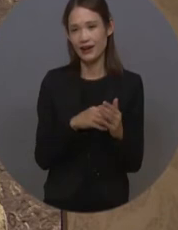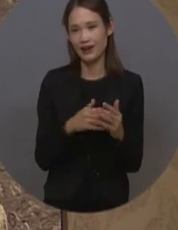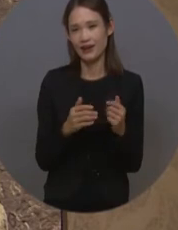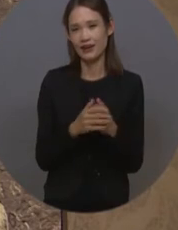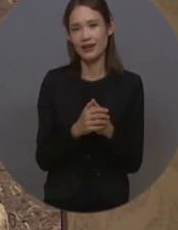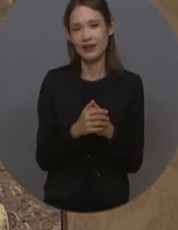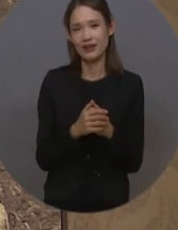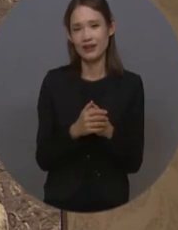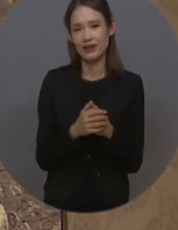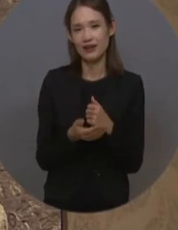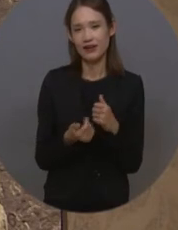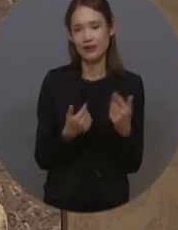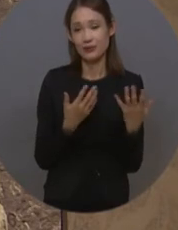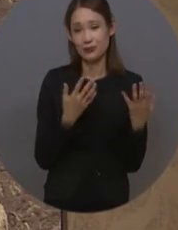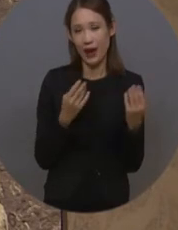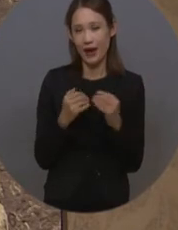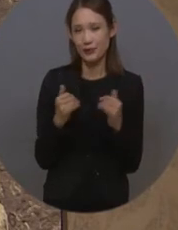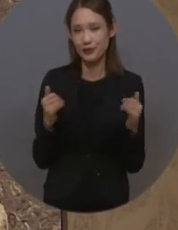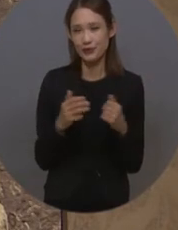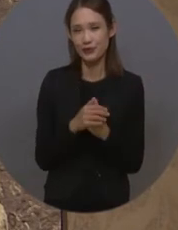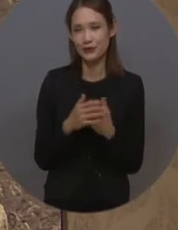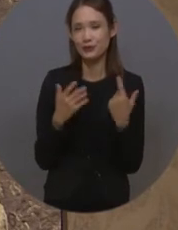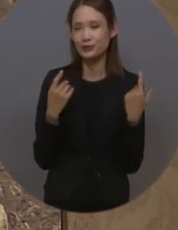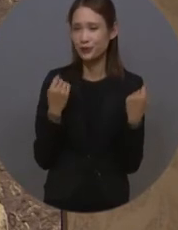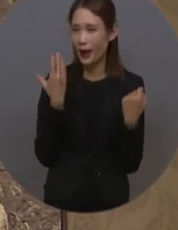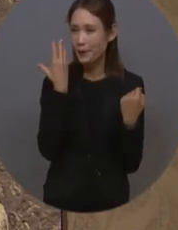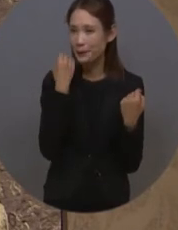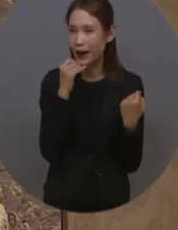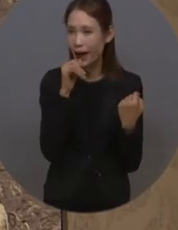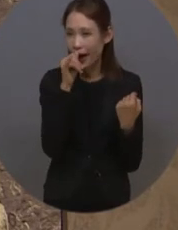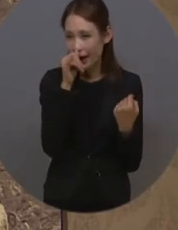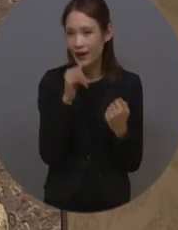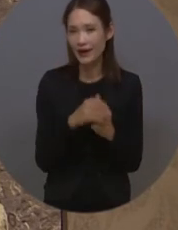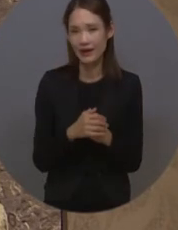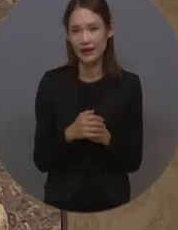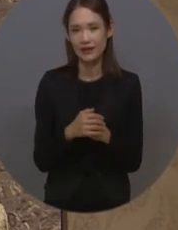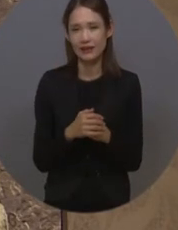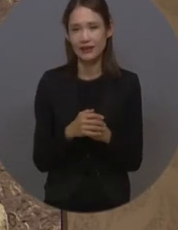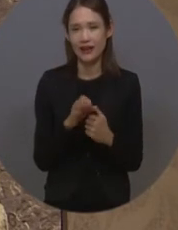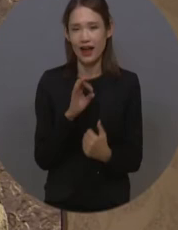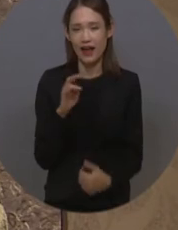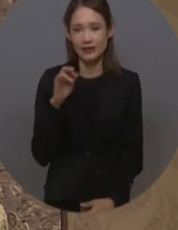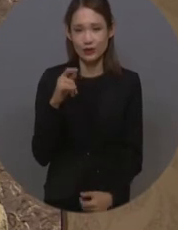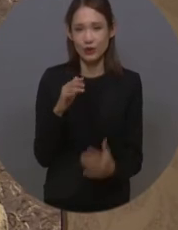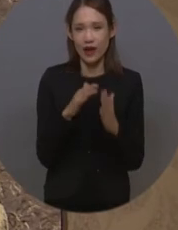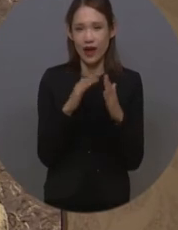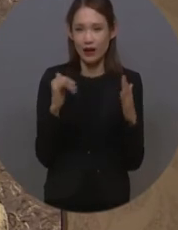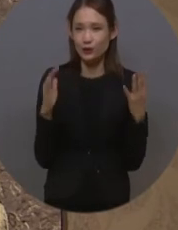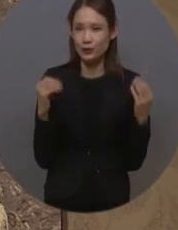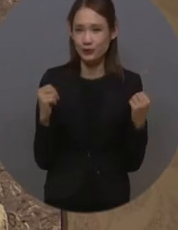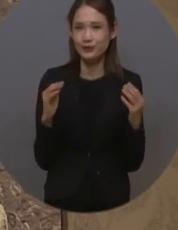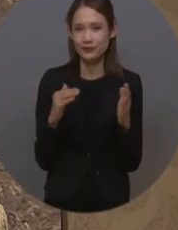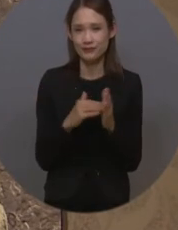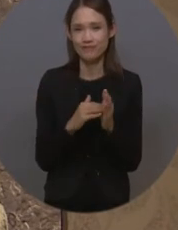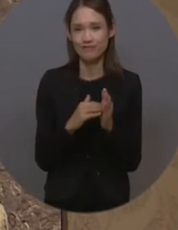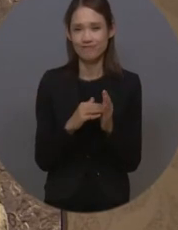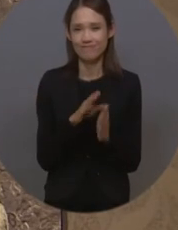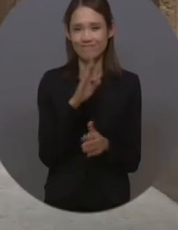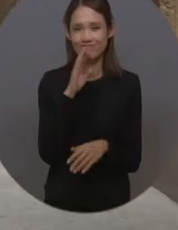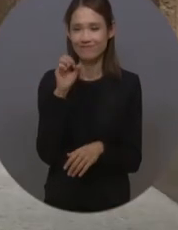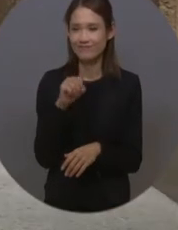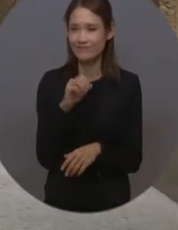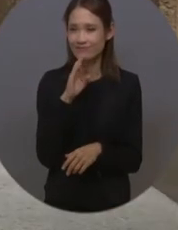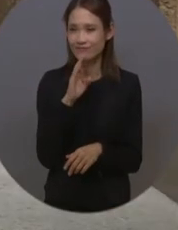그거 이전에 많은 분들이 그런 메리트가 있어서 우리 아지오 가족이 많이 되어주시죠. 정말